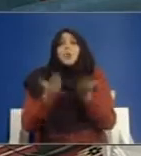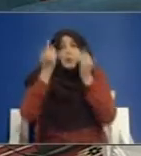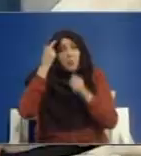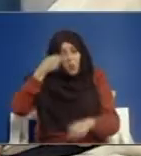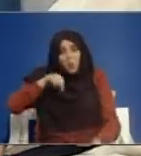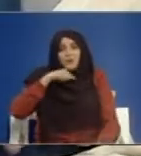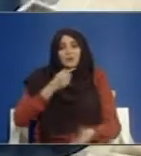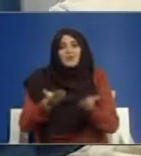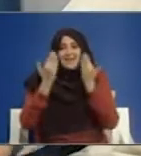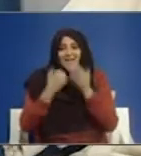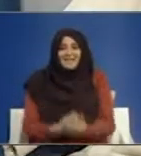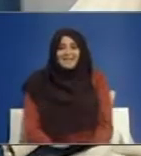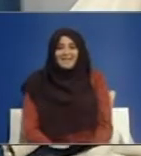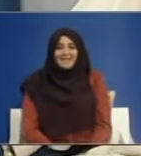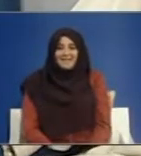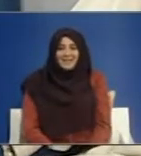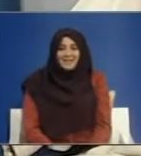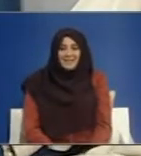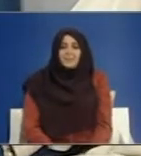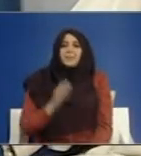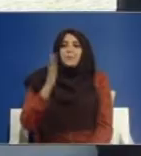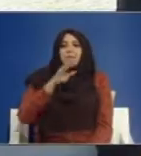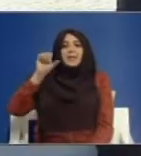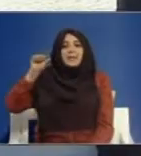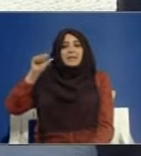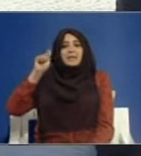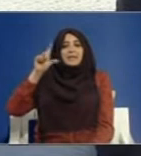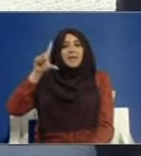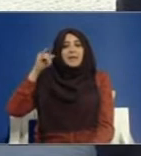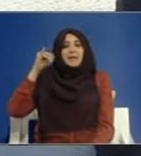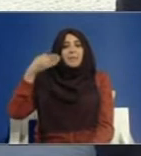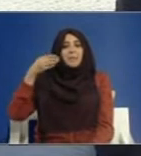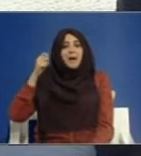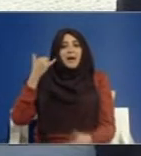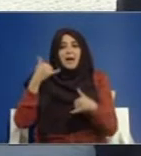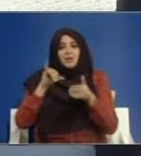الله يسترك شيخنا، بارك الله فيك. سليمة من العاصمة، سليمة تفضلي.